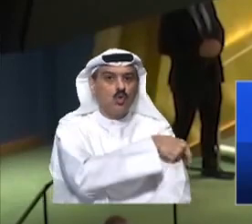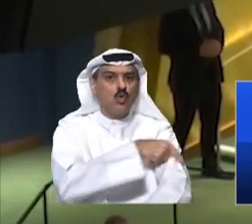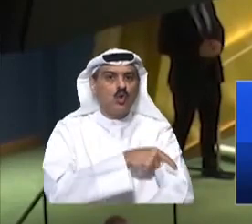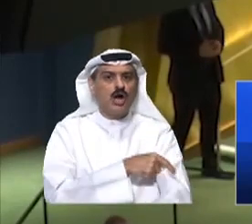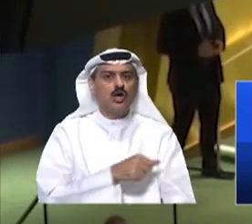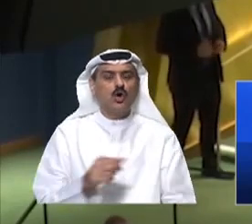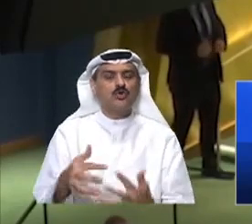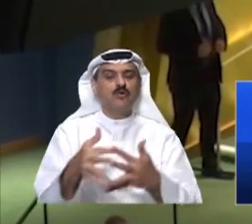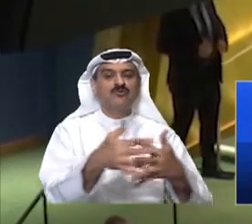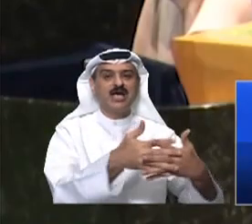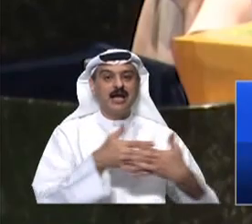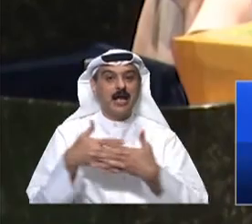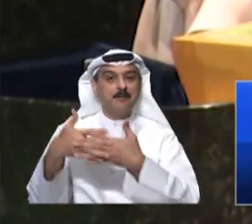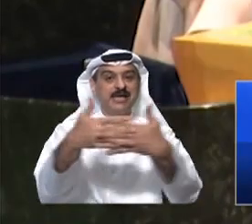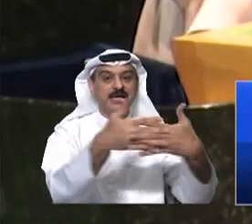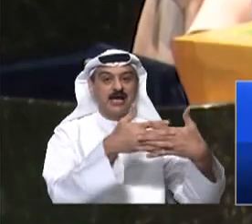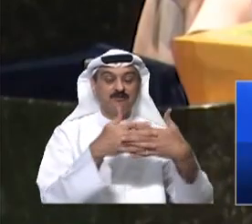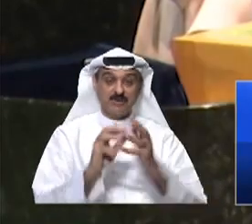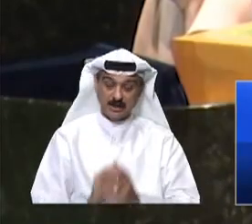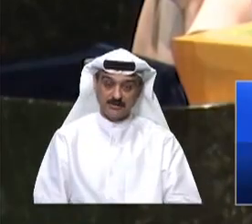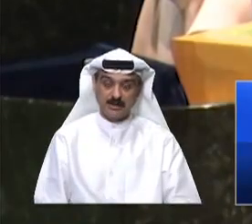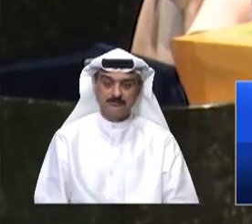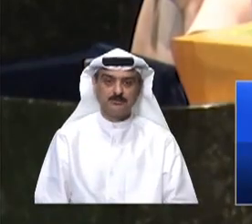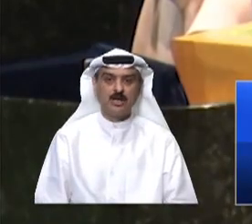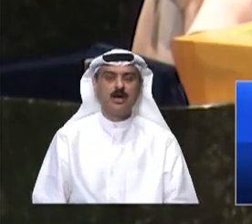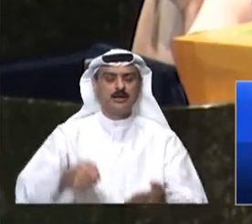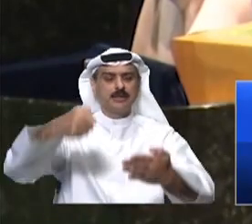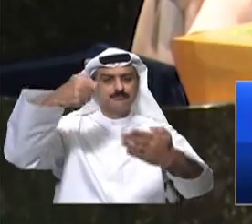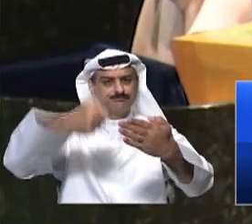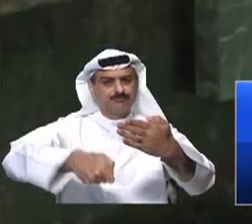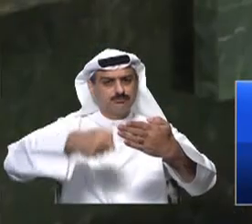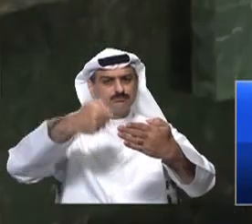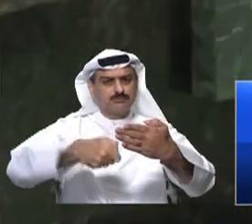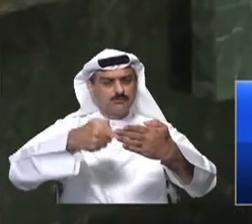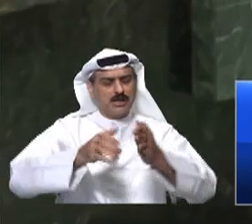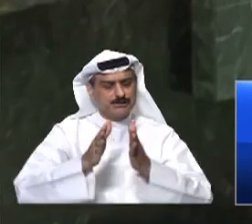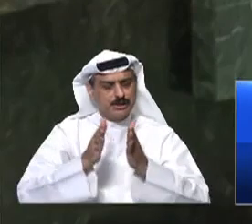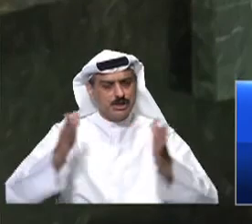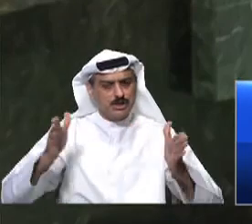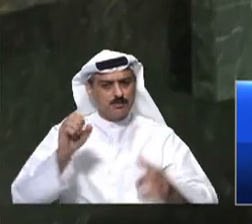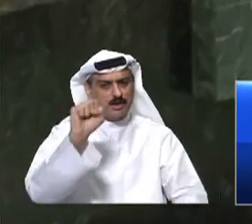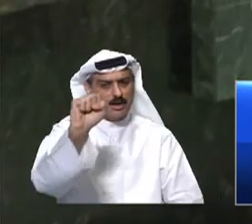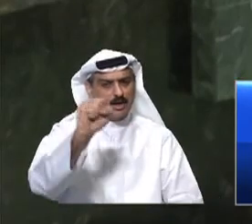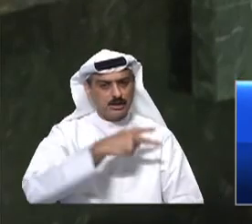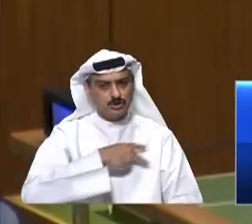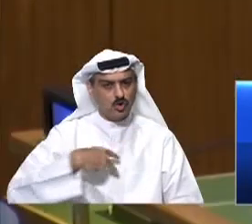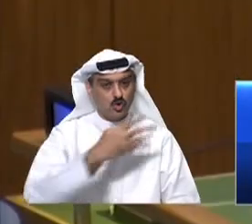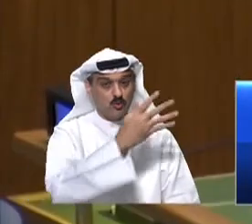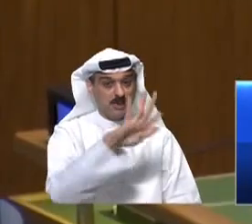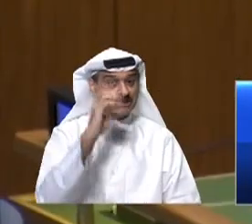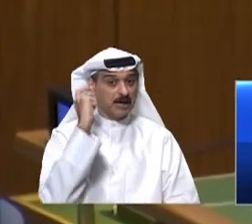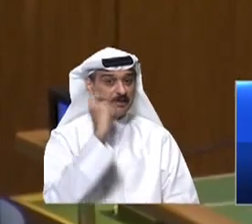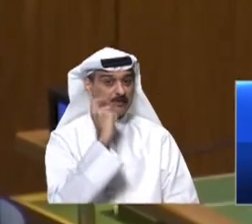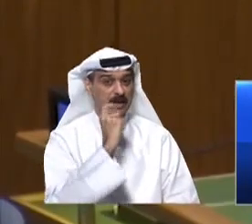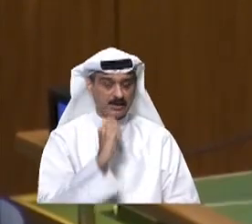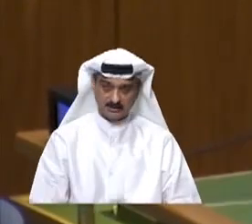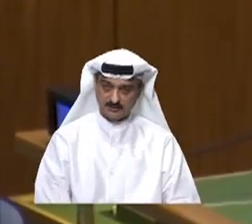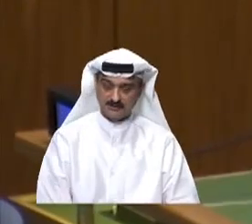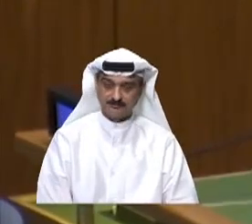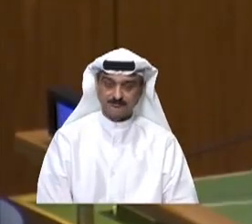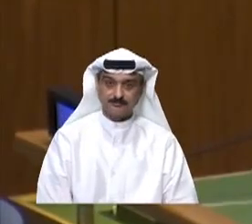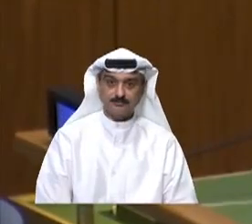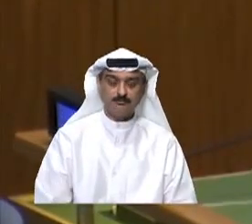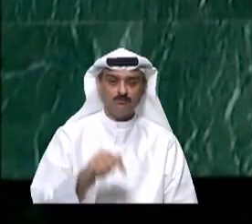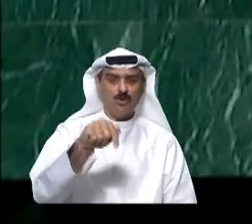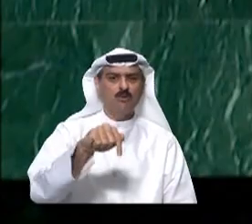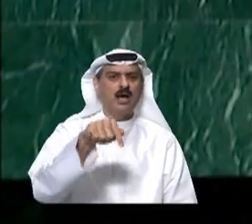للولايات المتحدة الأمريكية، ناقلين تعازيهم الحارة إلى حكومة وشعب الإمارات، ومسلطين